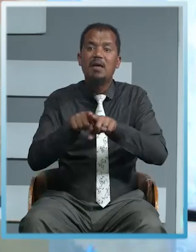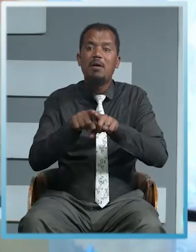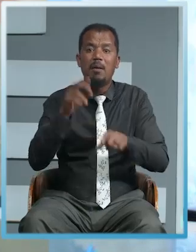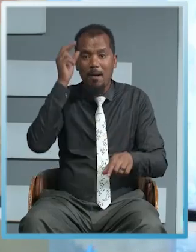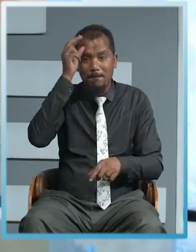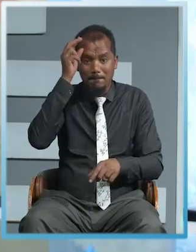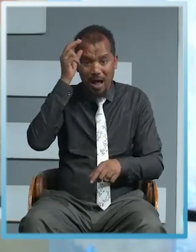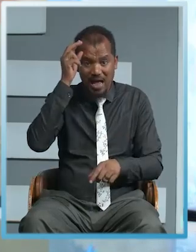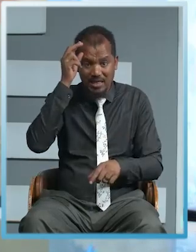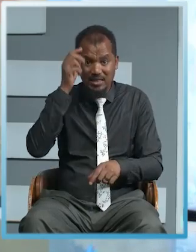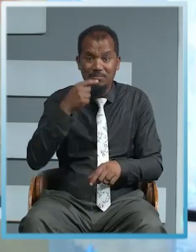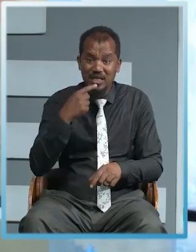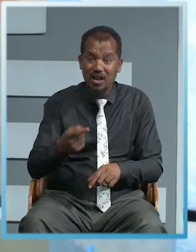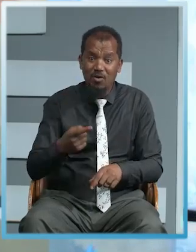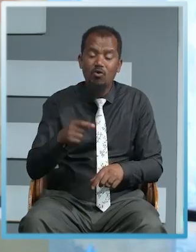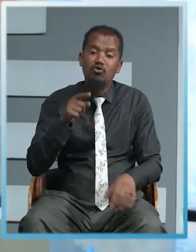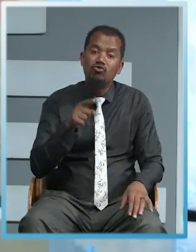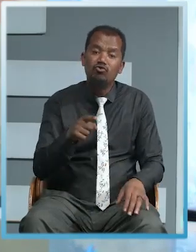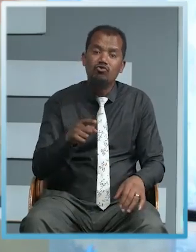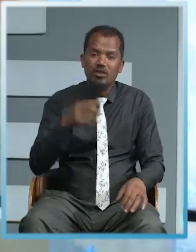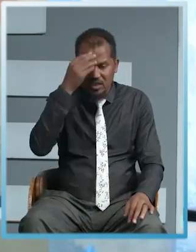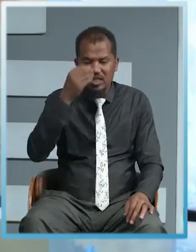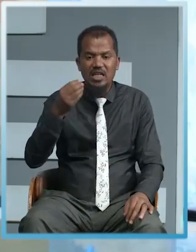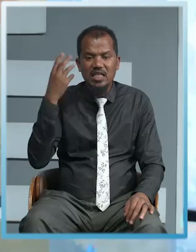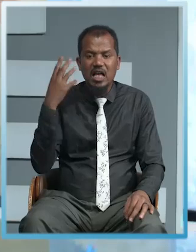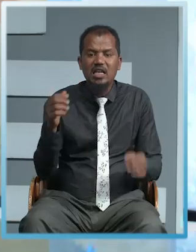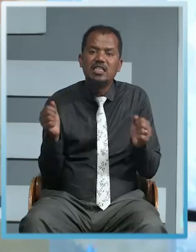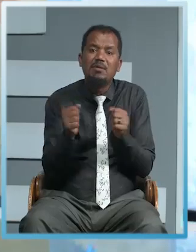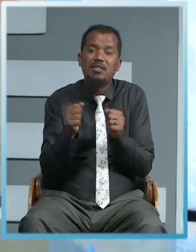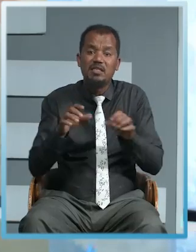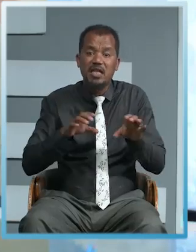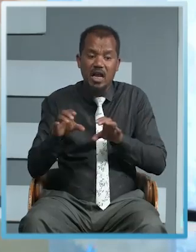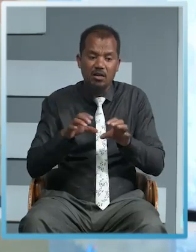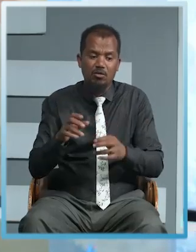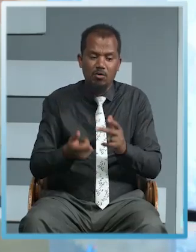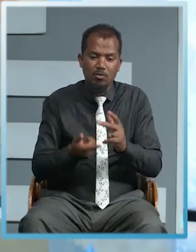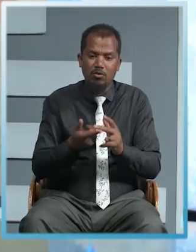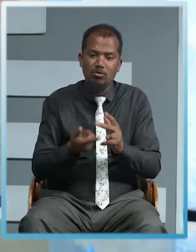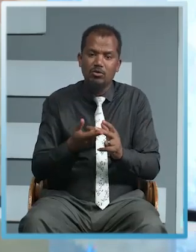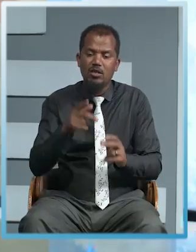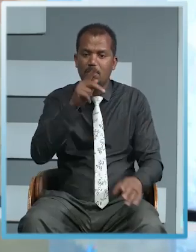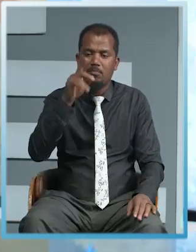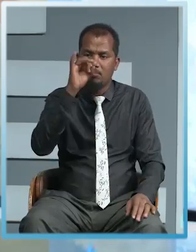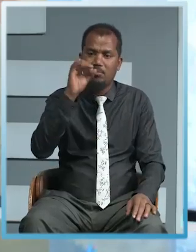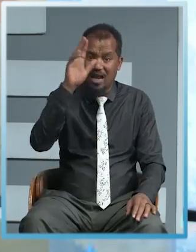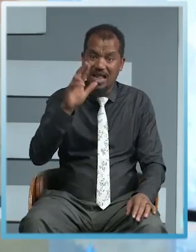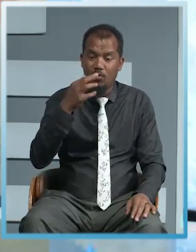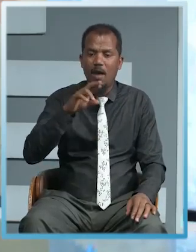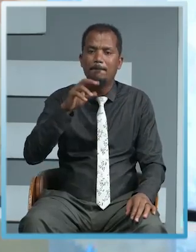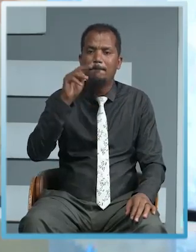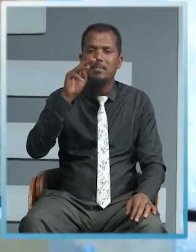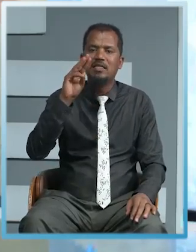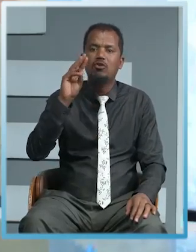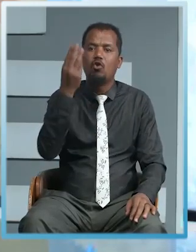يمغبابات بحال هيريتاج منلو اسو ندرسا وندي دبز سلارغو بسوستنياو بيلاراچن وي